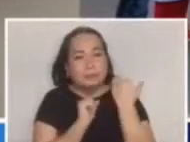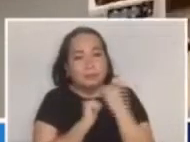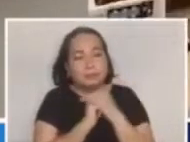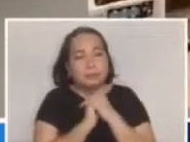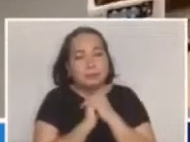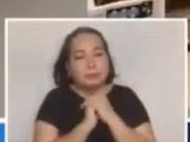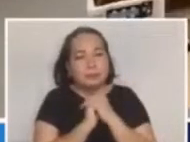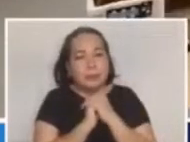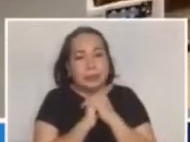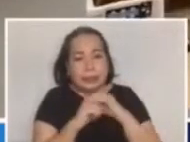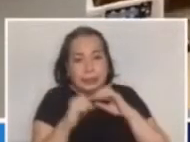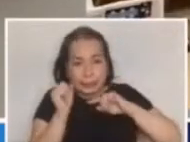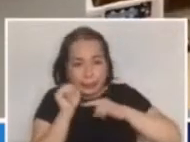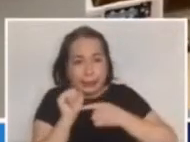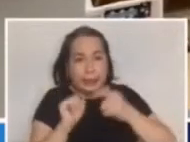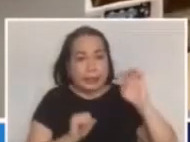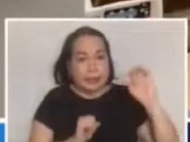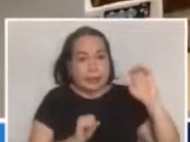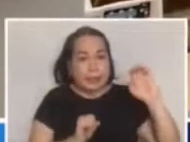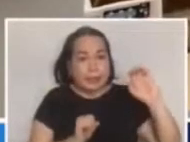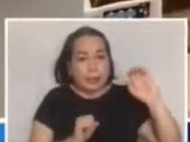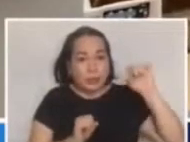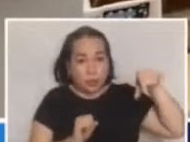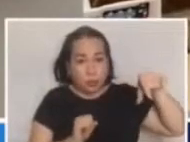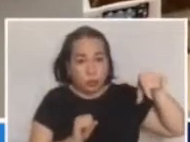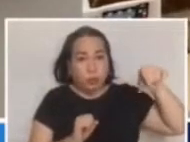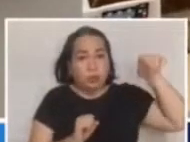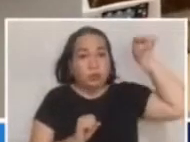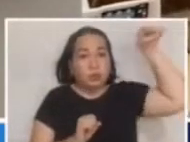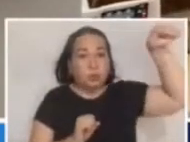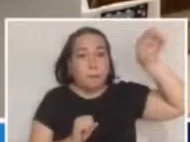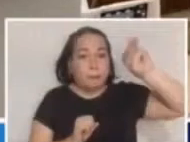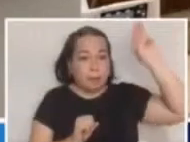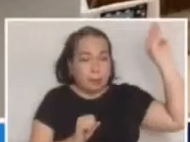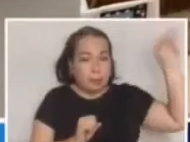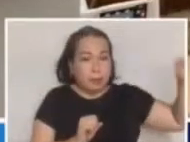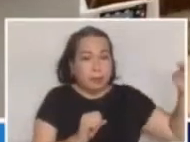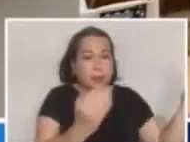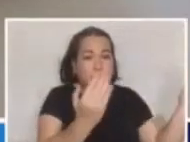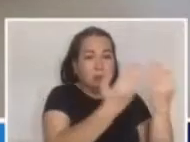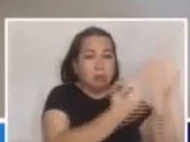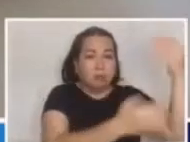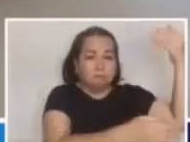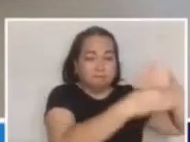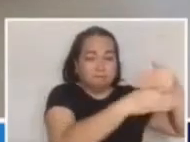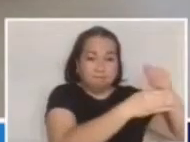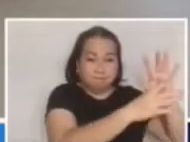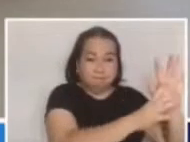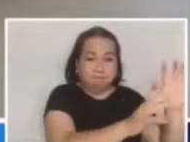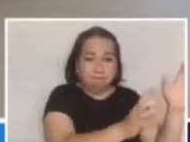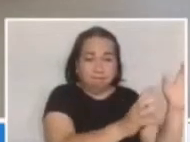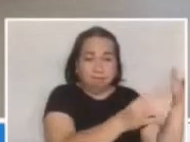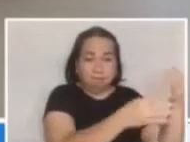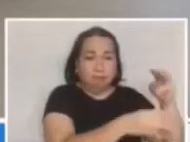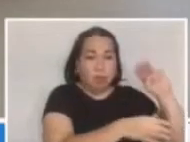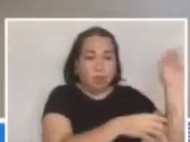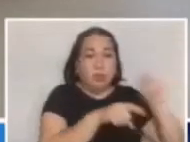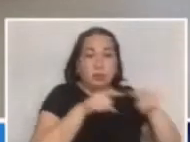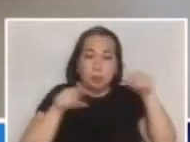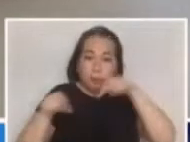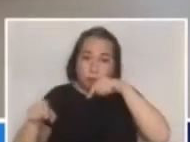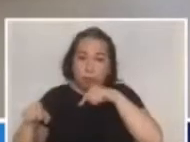sectors, lahat po sila bukas, pati hardware, construction, pati po yung mga motor spare parts